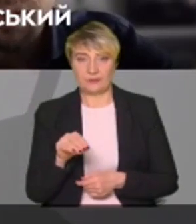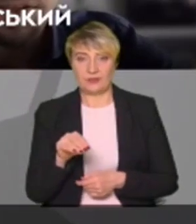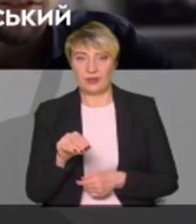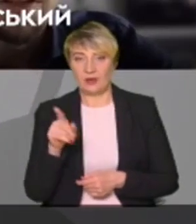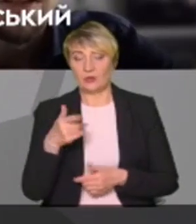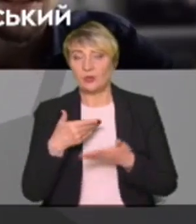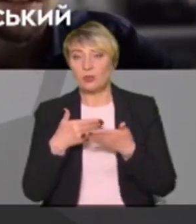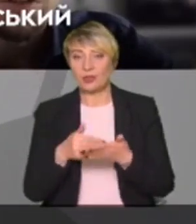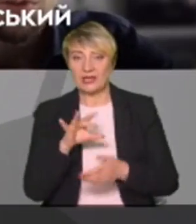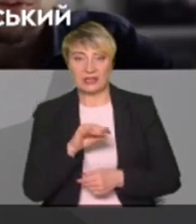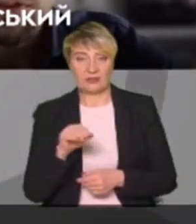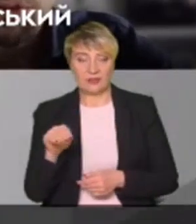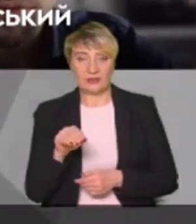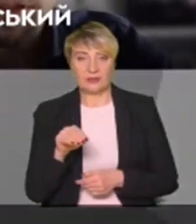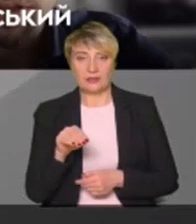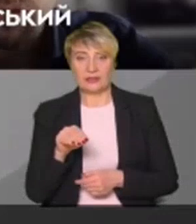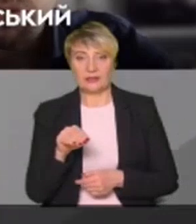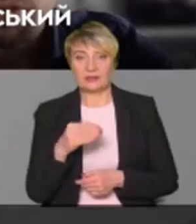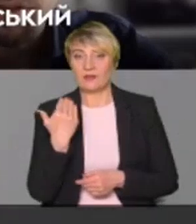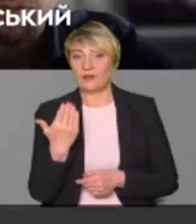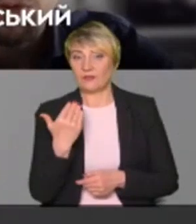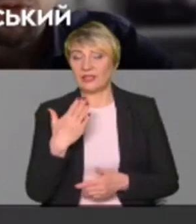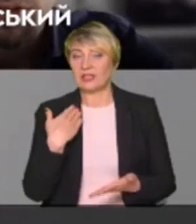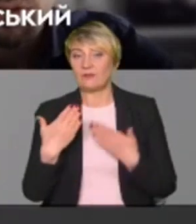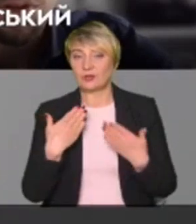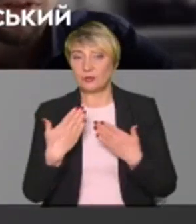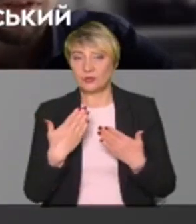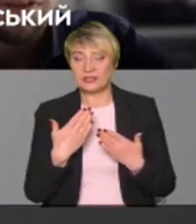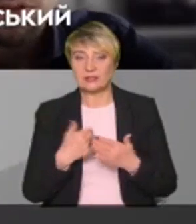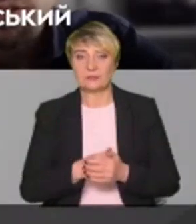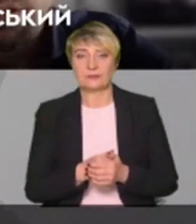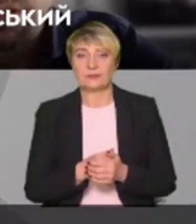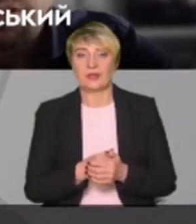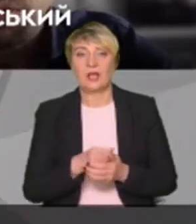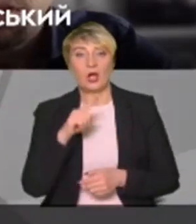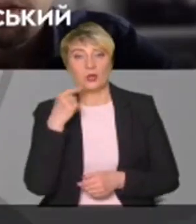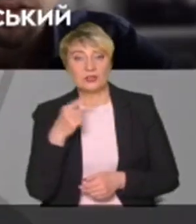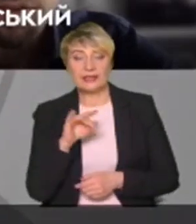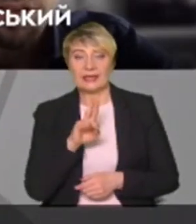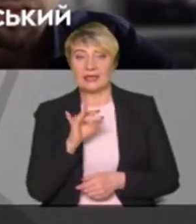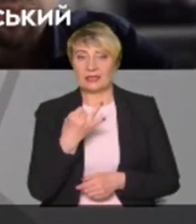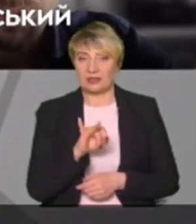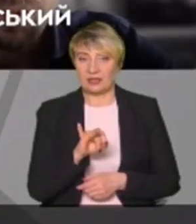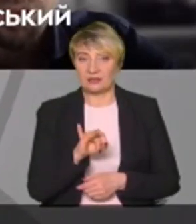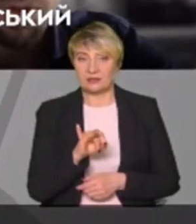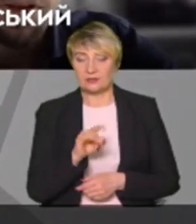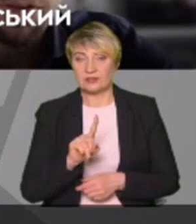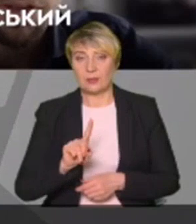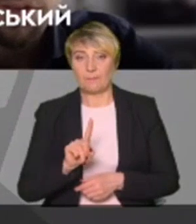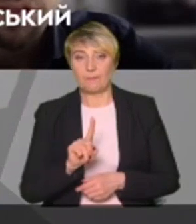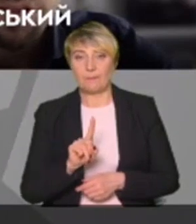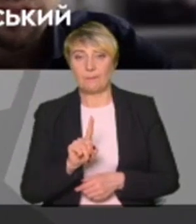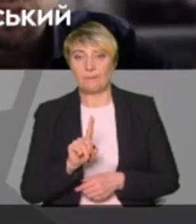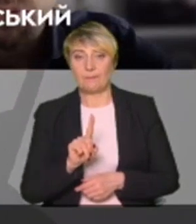Російській Федерації. І з огляду на те, що в їхніх відносинах, двохсторонніх відносинах Росії і Китаю, Китай відіграє першу скрипку, а